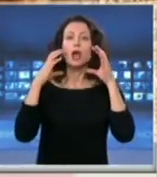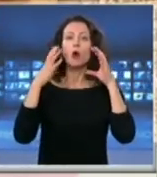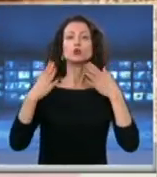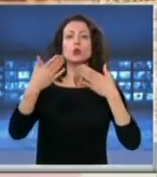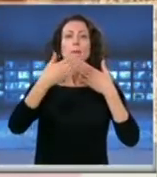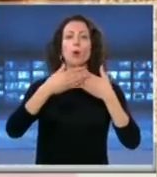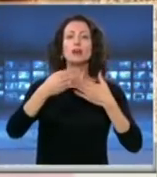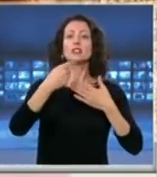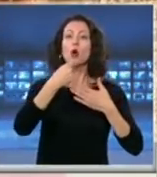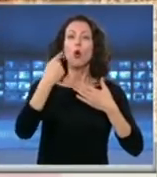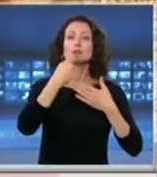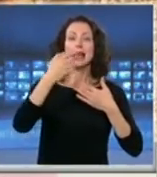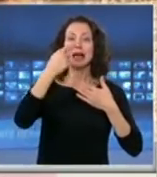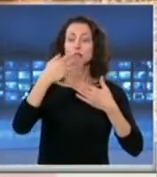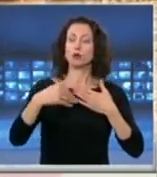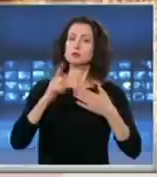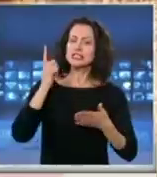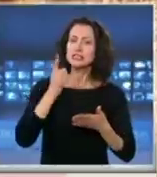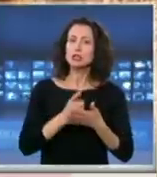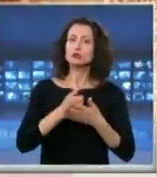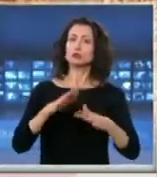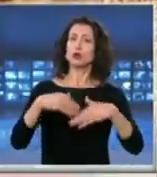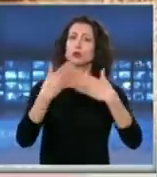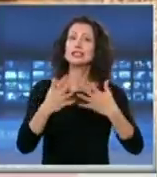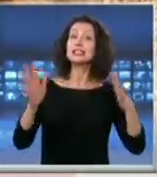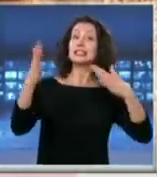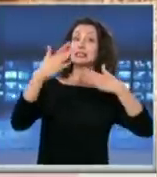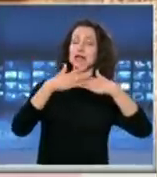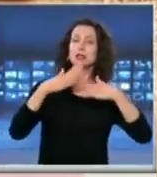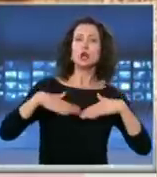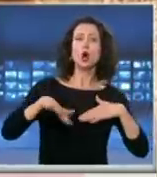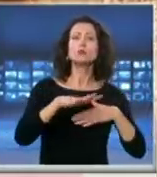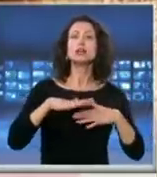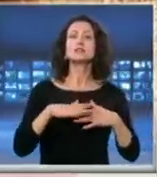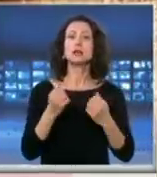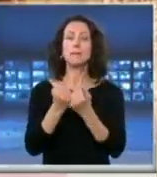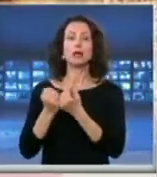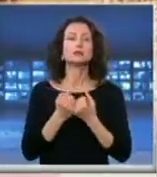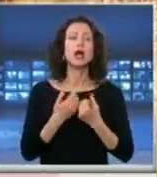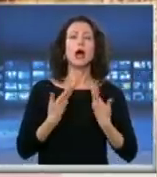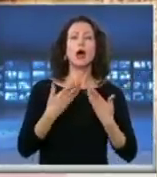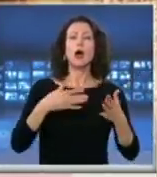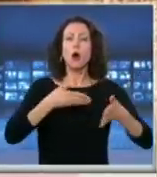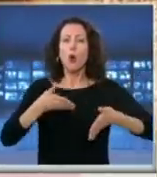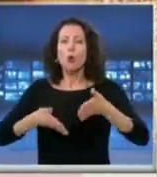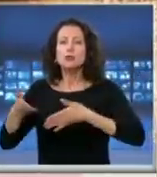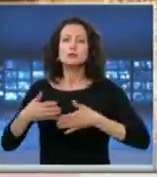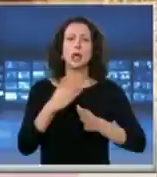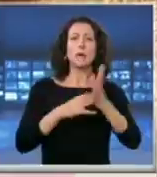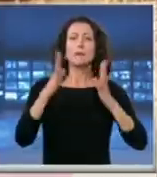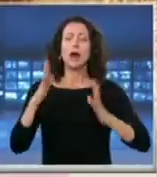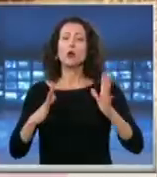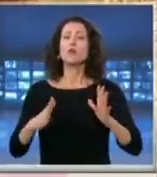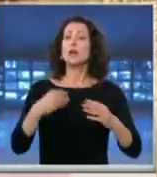Те ще са задължителни за всички открити и закрити обществени места. Улици, паркове, градски транспорт, търговски обекти, както и църкви